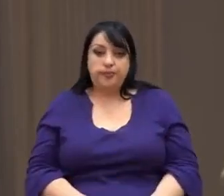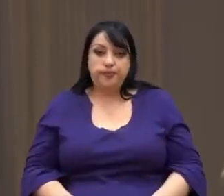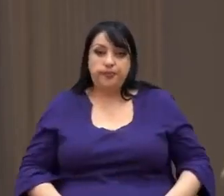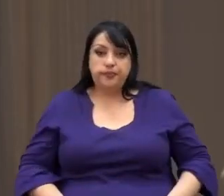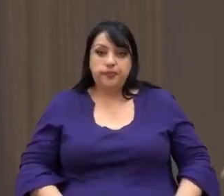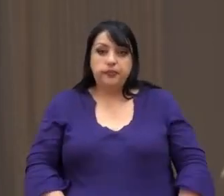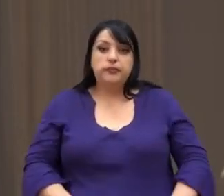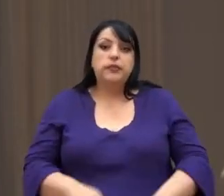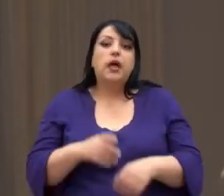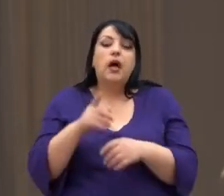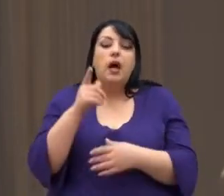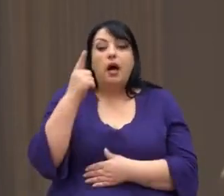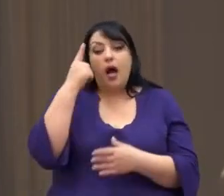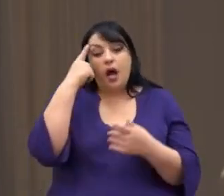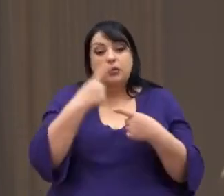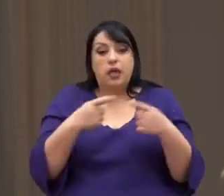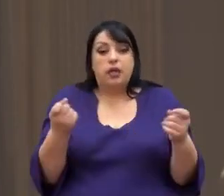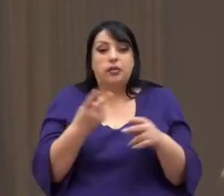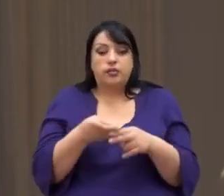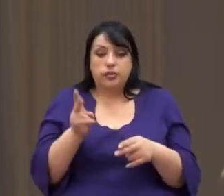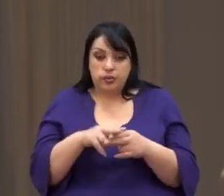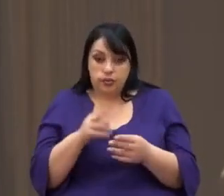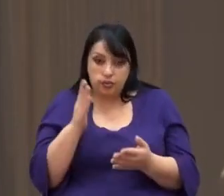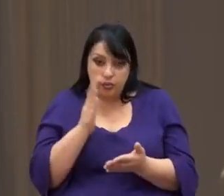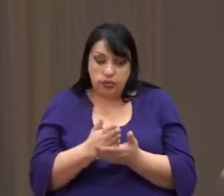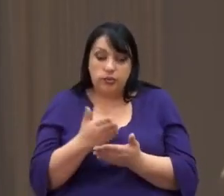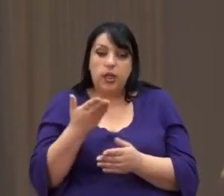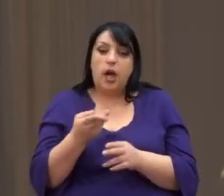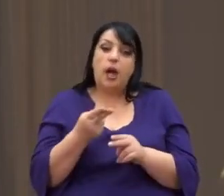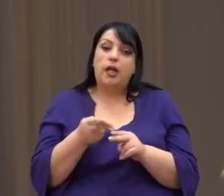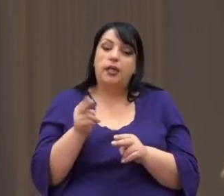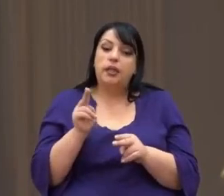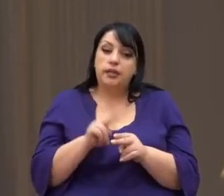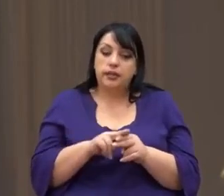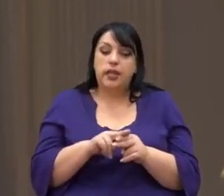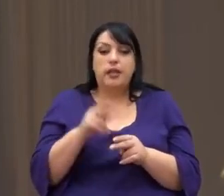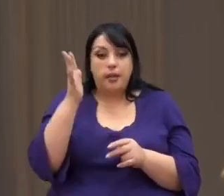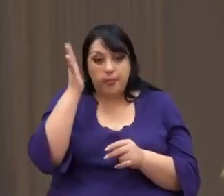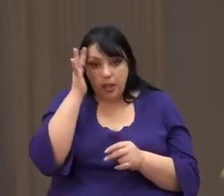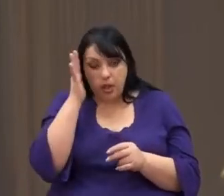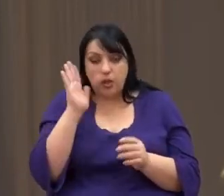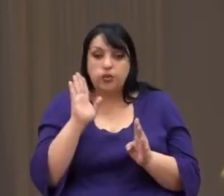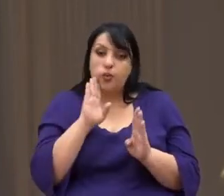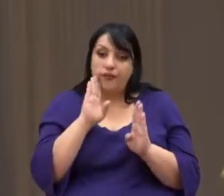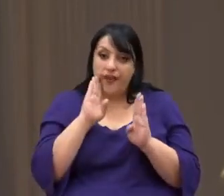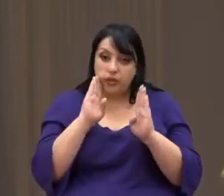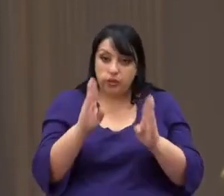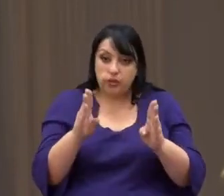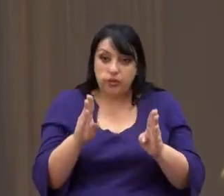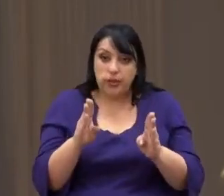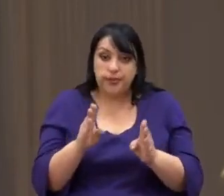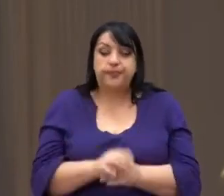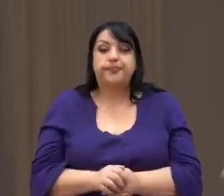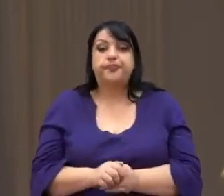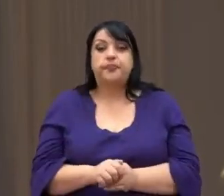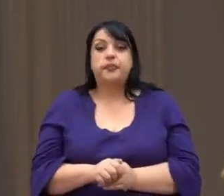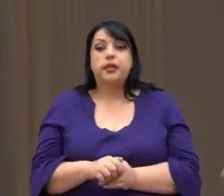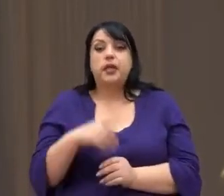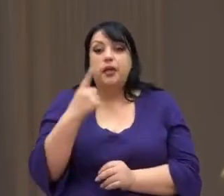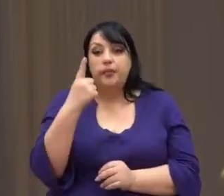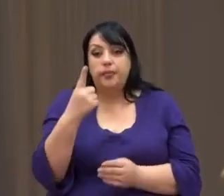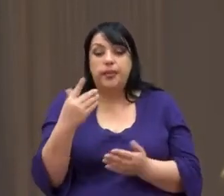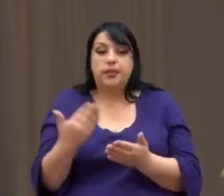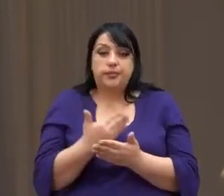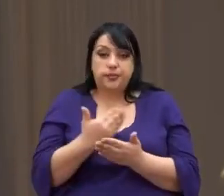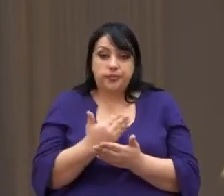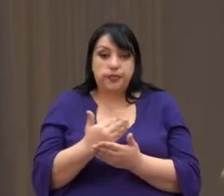Հայտարարությունը ունի այս նպատակը, հայտարարությունը ունի այս ուղղվածությունը եւ մեկ տեղեկացում եւս